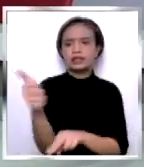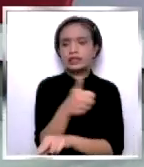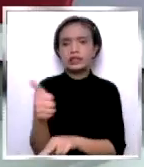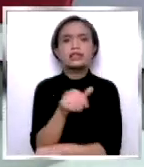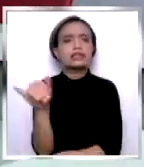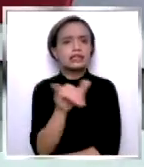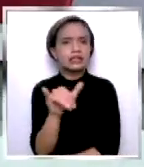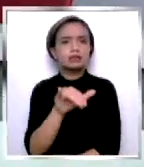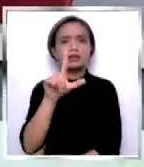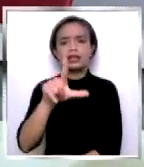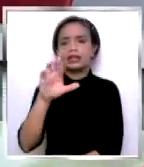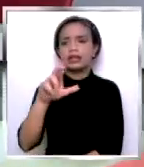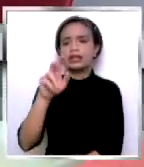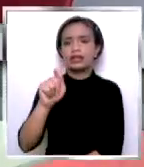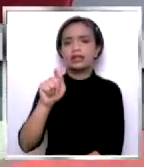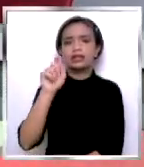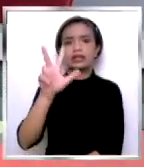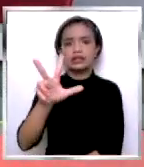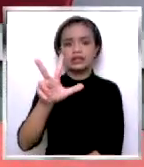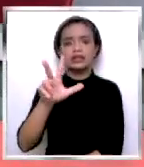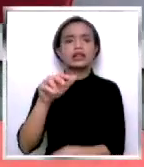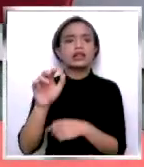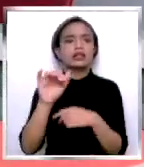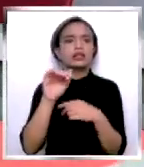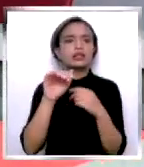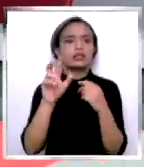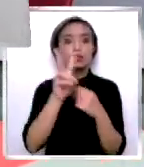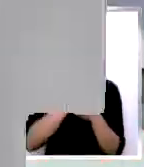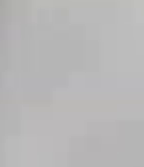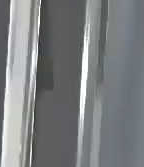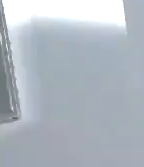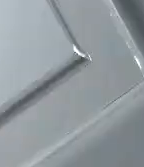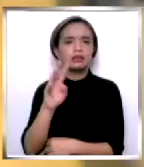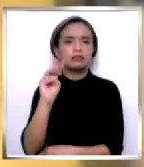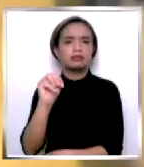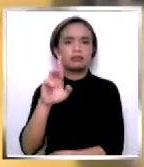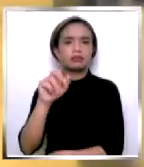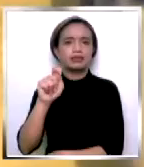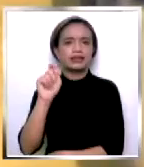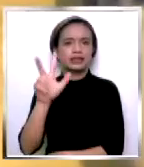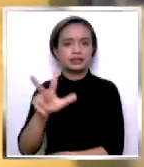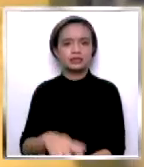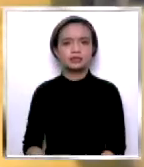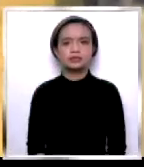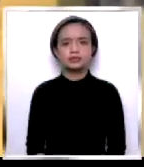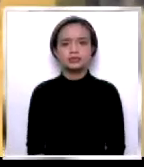2 at MRT 3. Nakatutok si Joseph Morong.